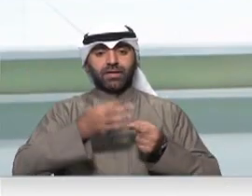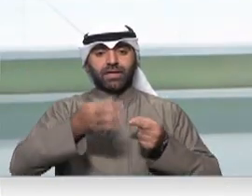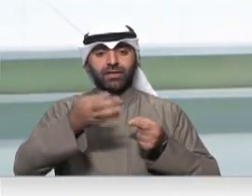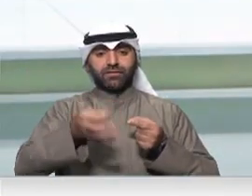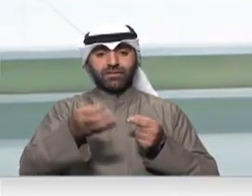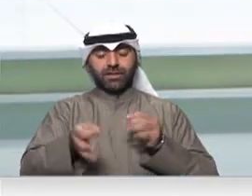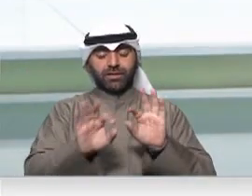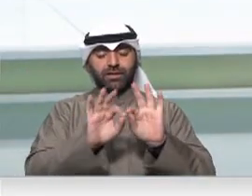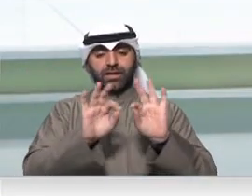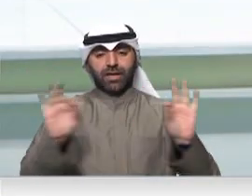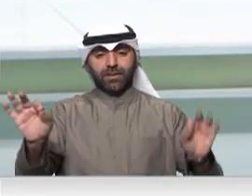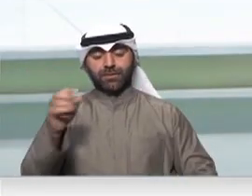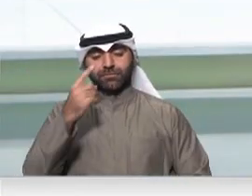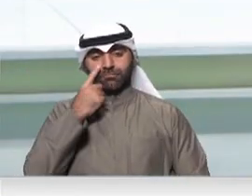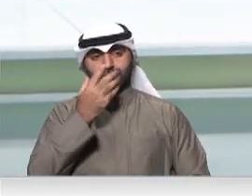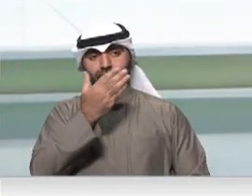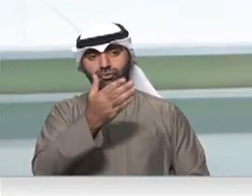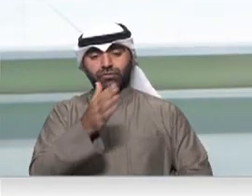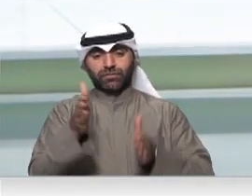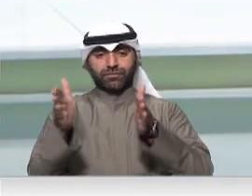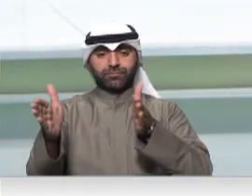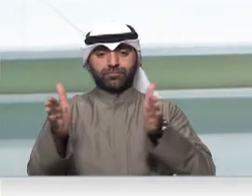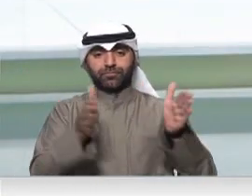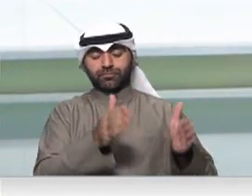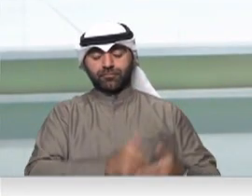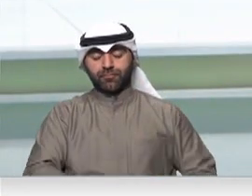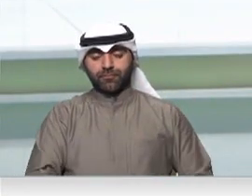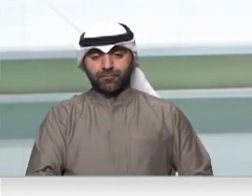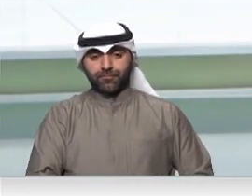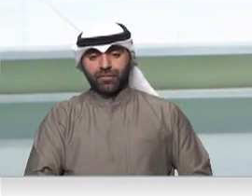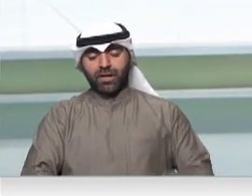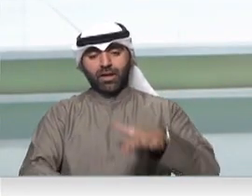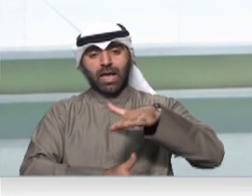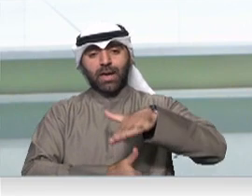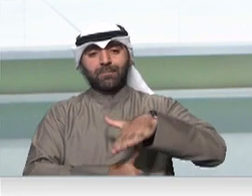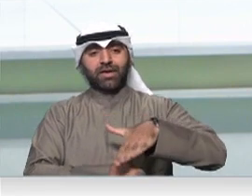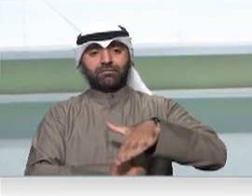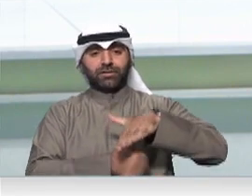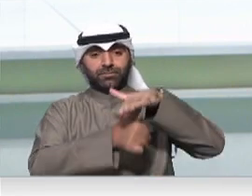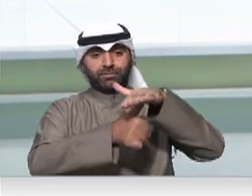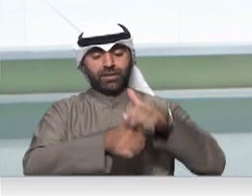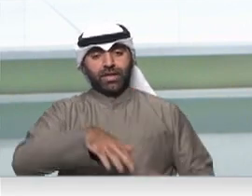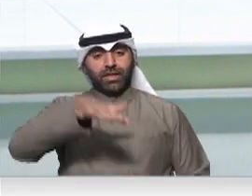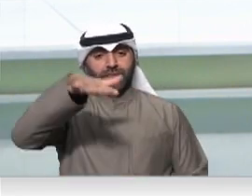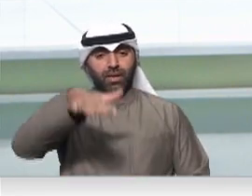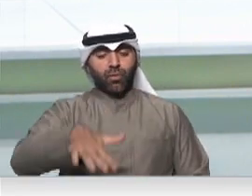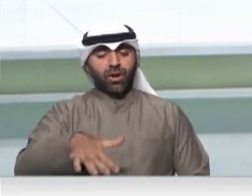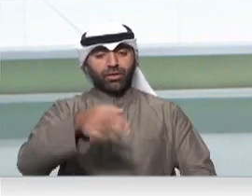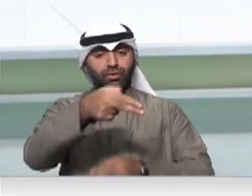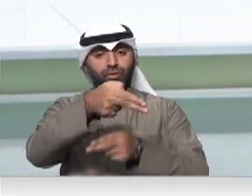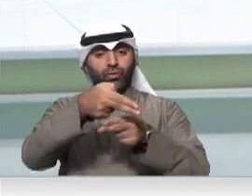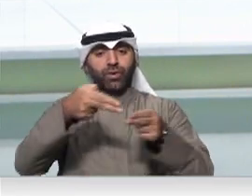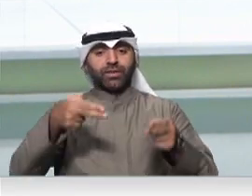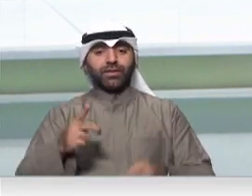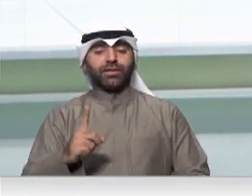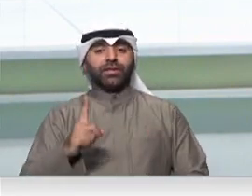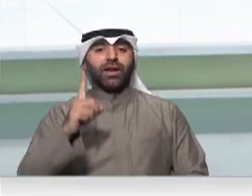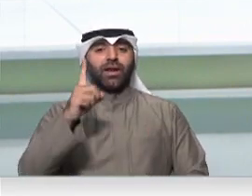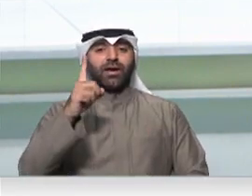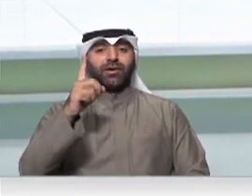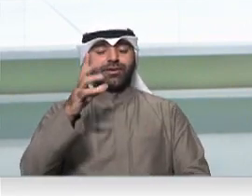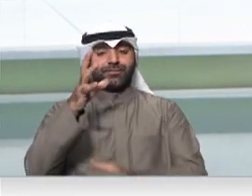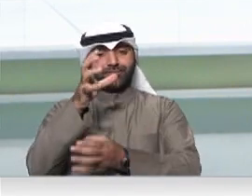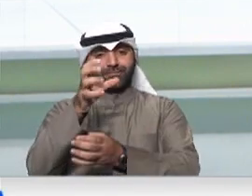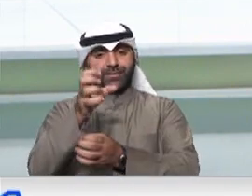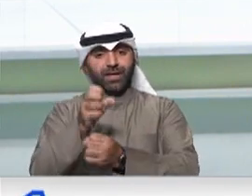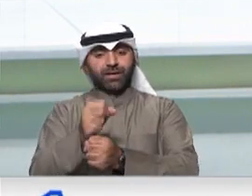دعم كبير يوليه حضره صاحب السمو امير البلاد الشيخ مشعل الاحمد الجابر الصباح حفظه الله ورعاه